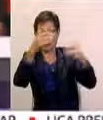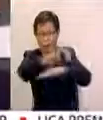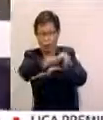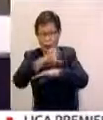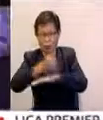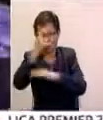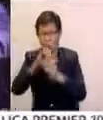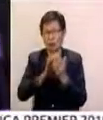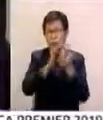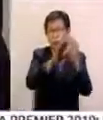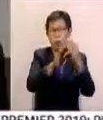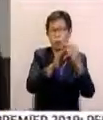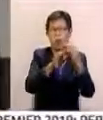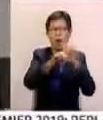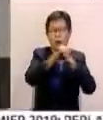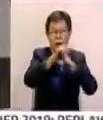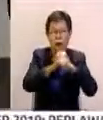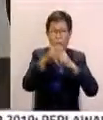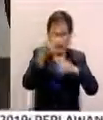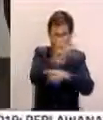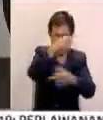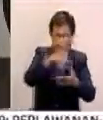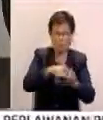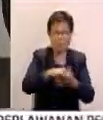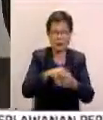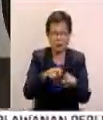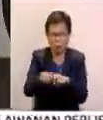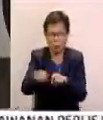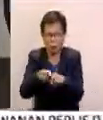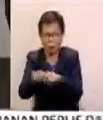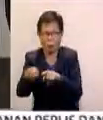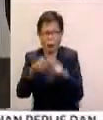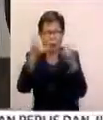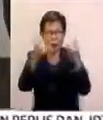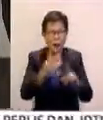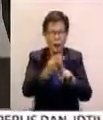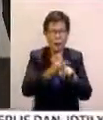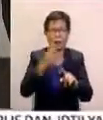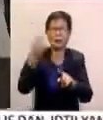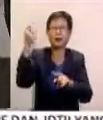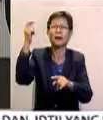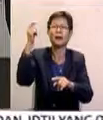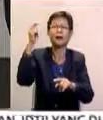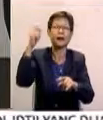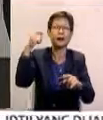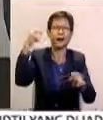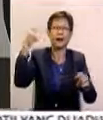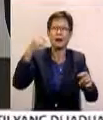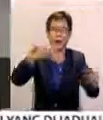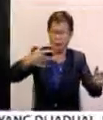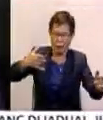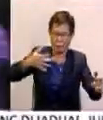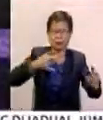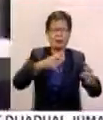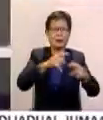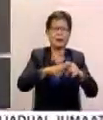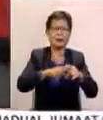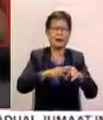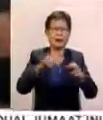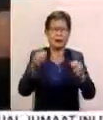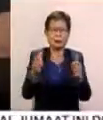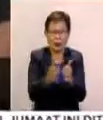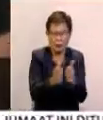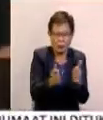bagi mengharungi kempen musim ini. Barisan serangan diterajui pemain dari Argentina Lucas Ramon Pu yang